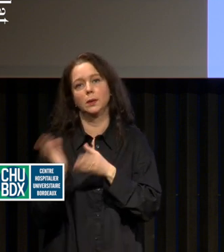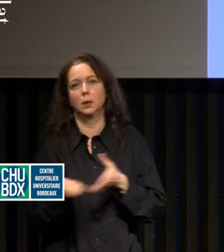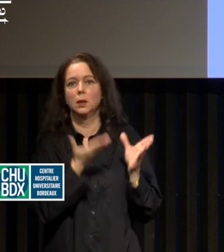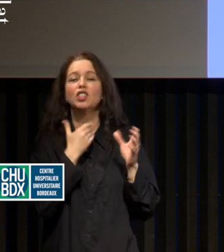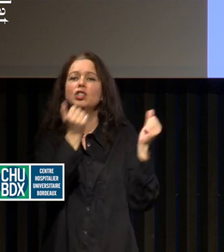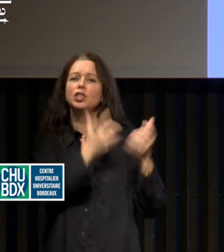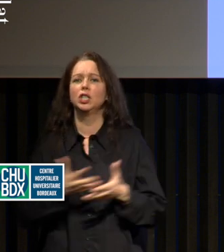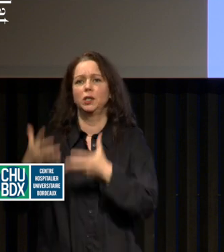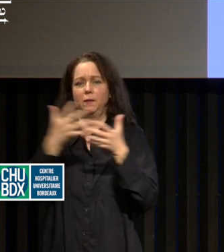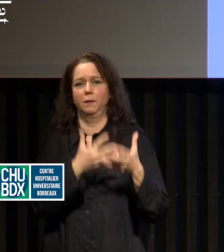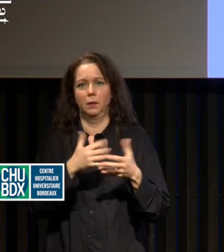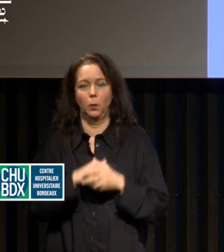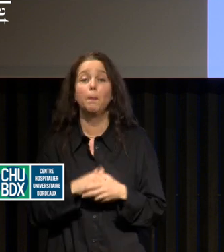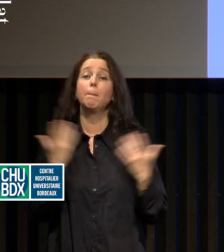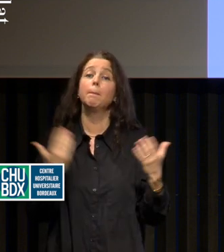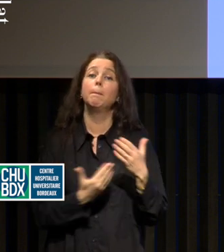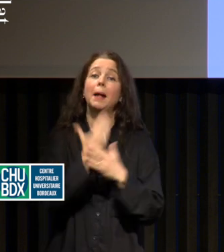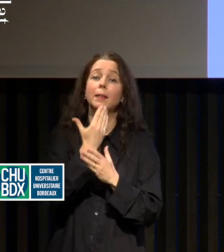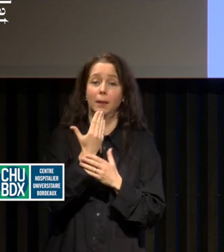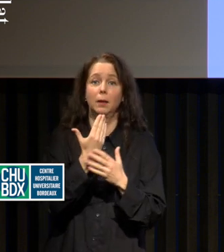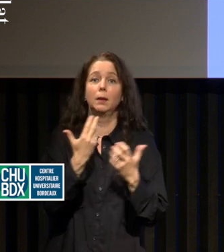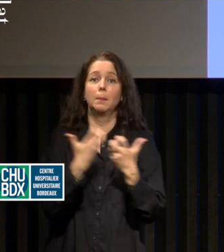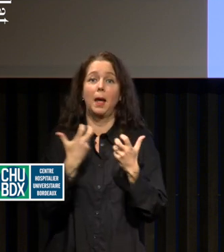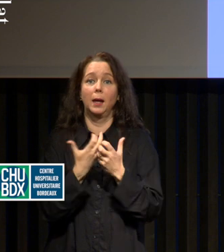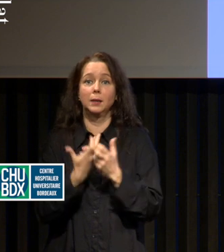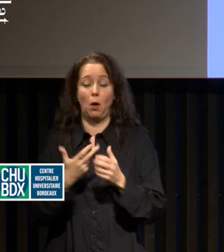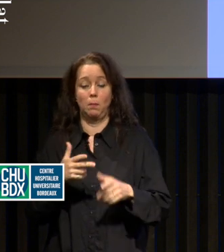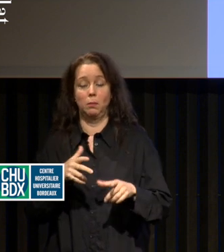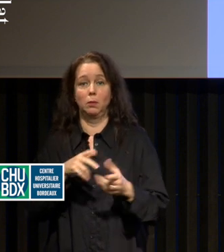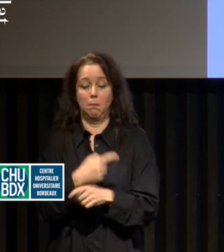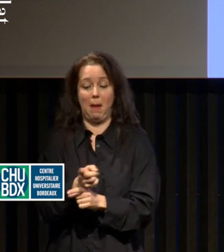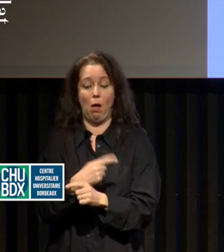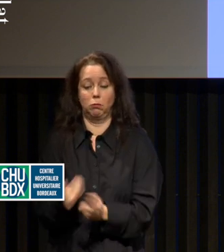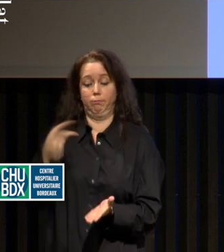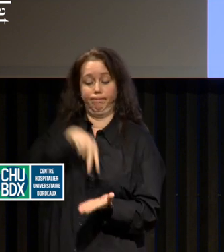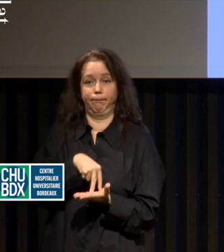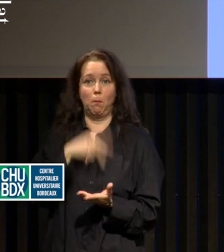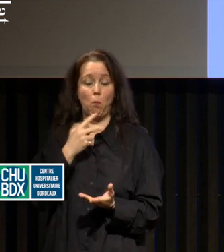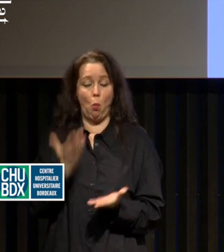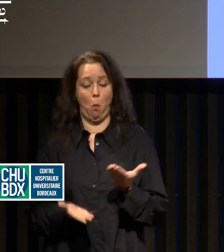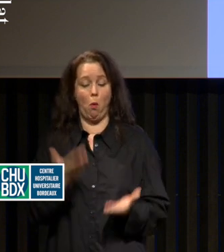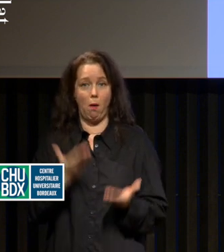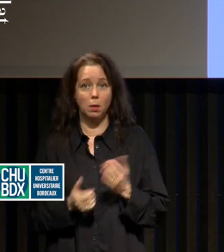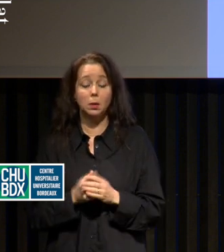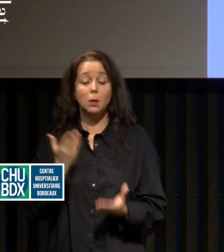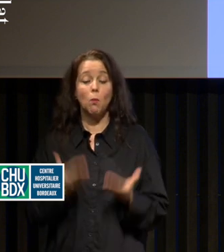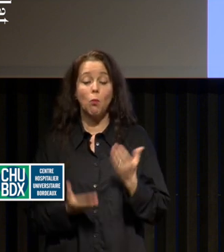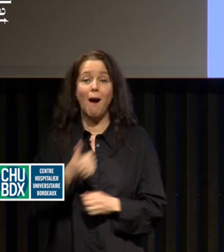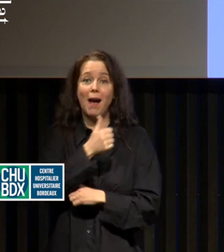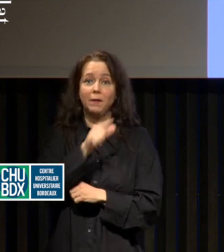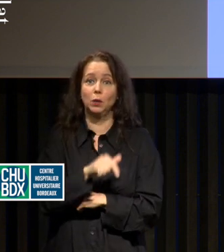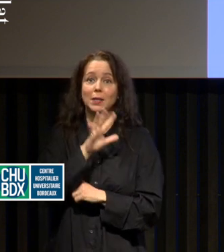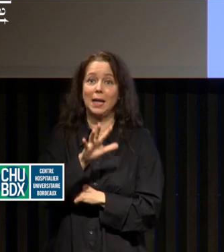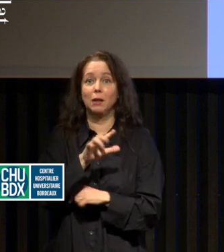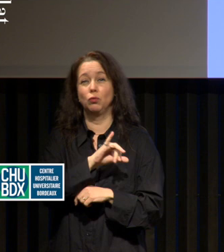qu'il faut avoir en tête, mais le matin, quand vous montez sur votre balance, sur votre pèse-personne, dans votre poids corporel, vous avez 1,5 à 2